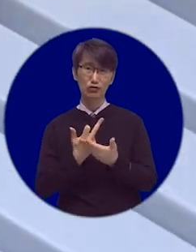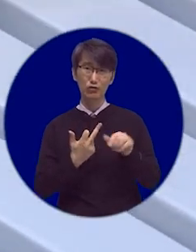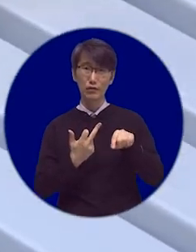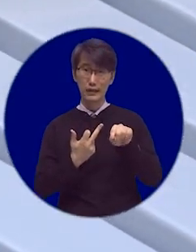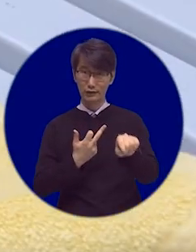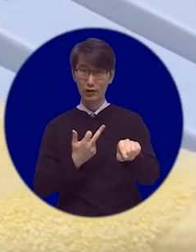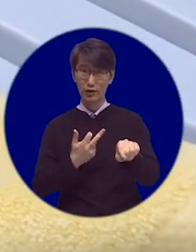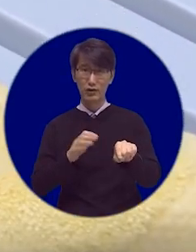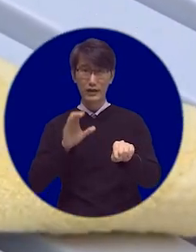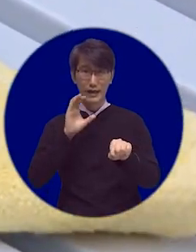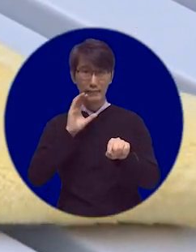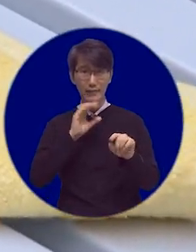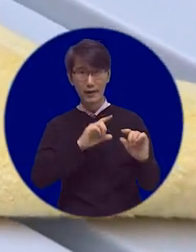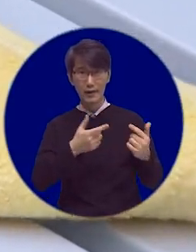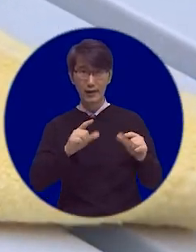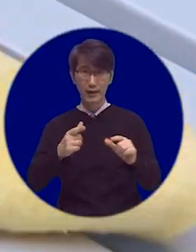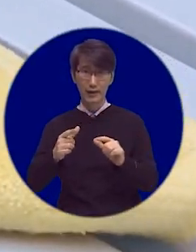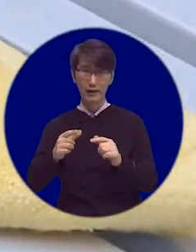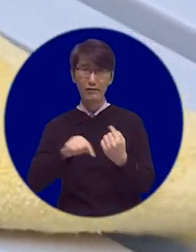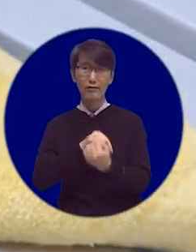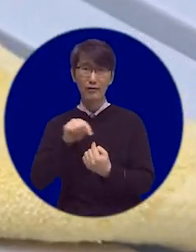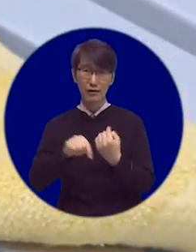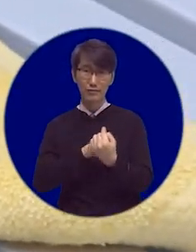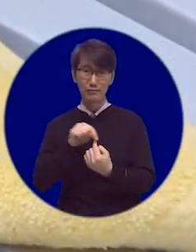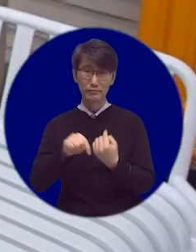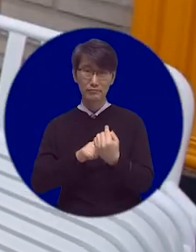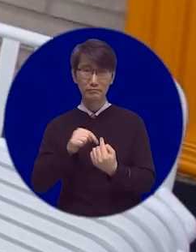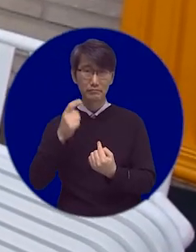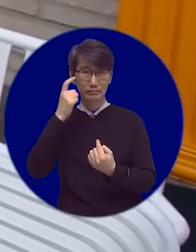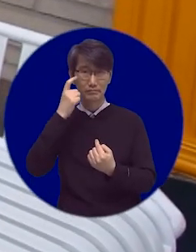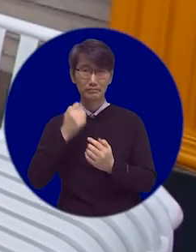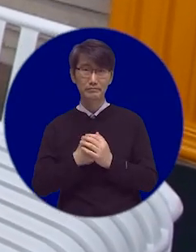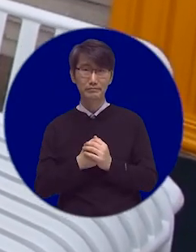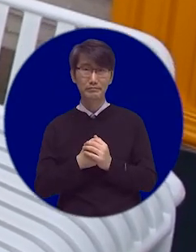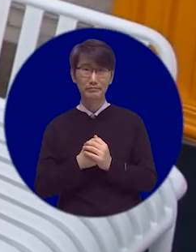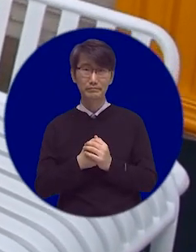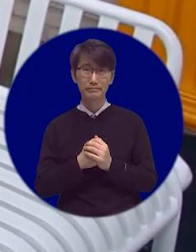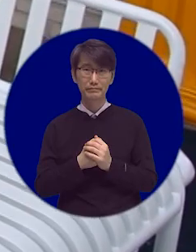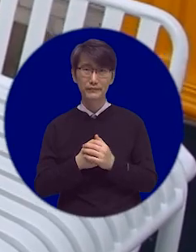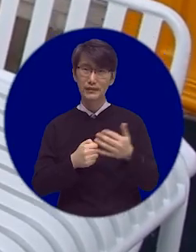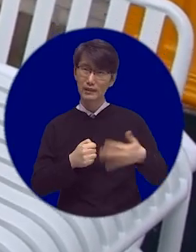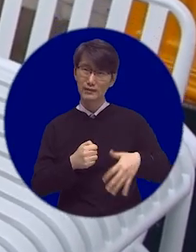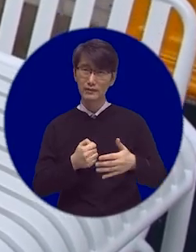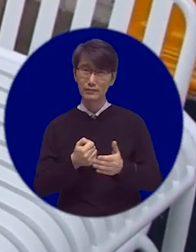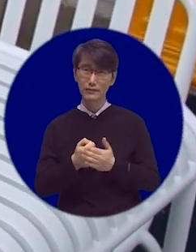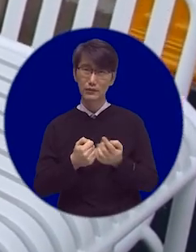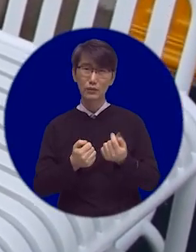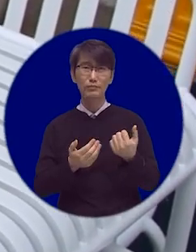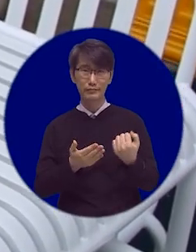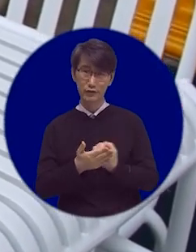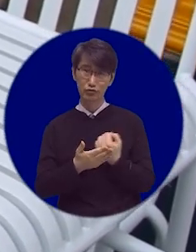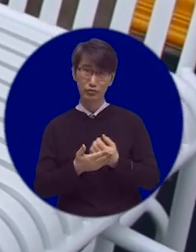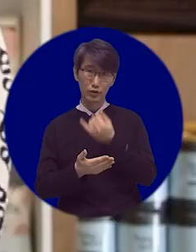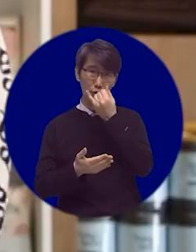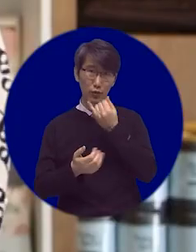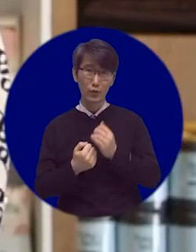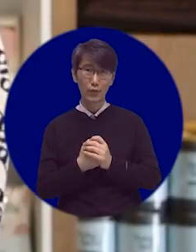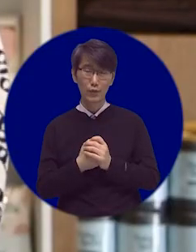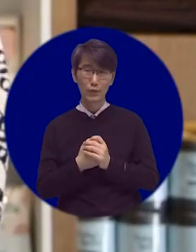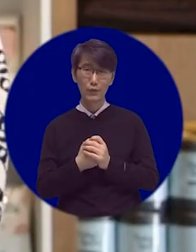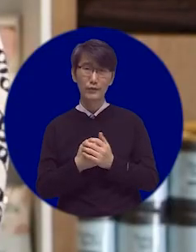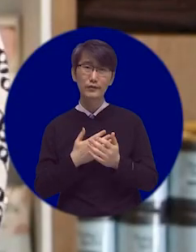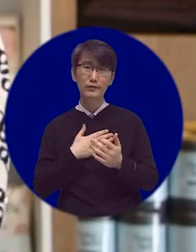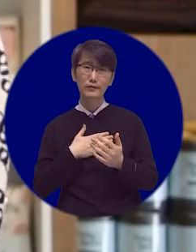가서 카페들에 가서 영업을 할 예정입니다. 근데 그렇지 못해서 지금 되게 많이 아쉽고